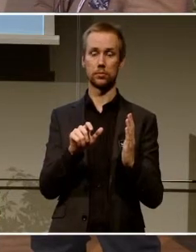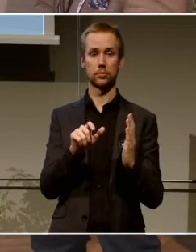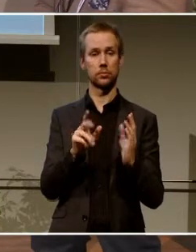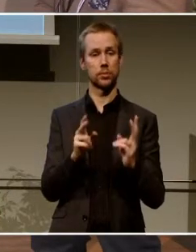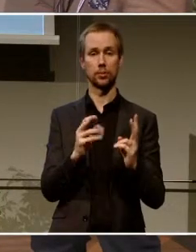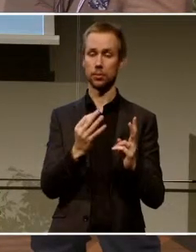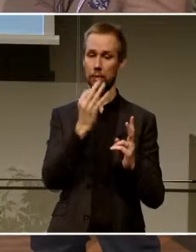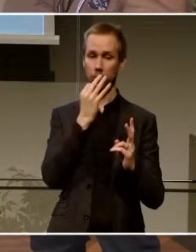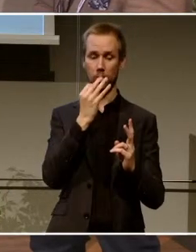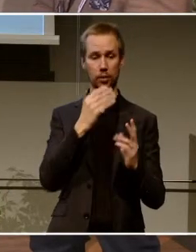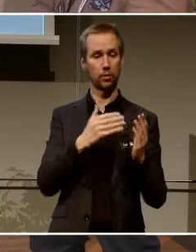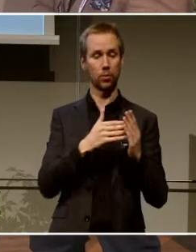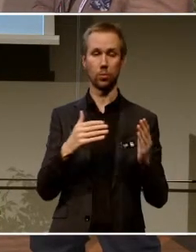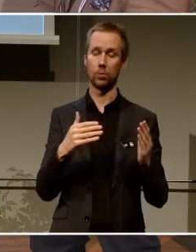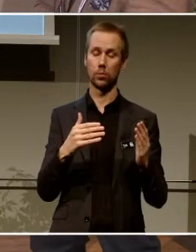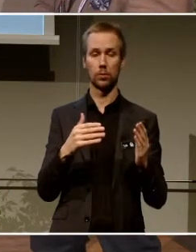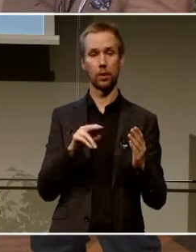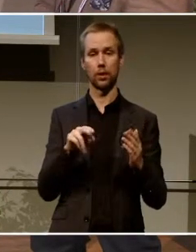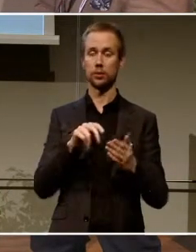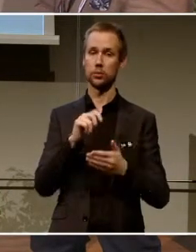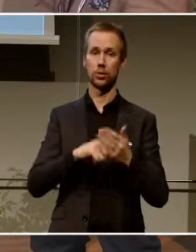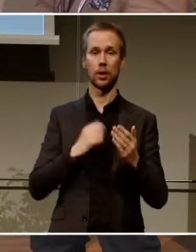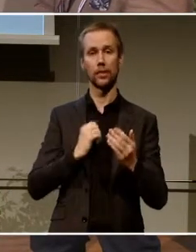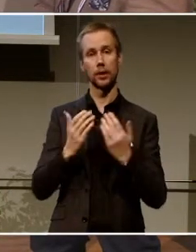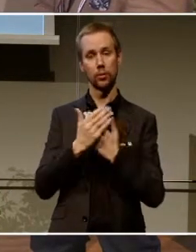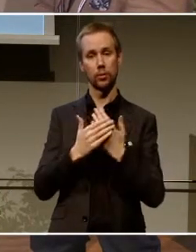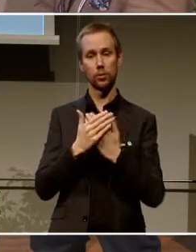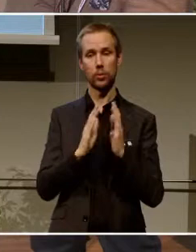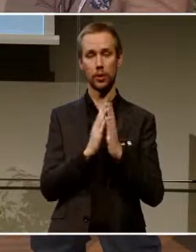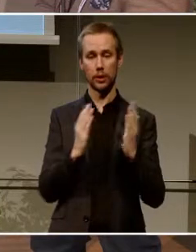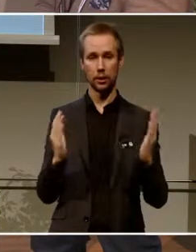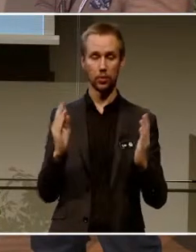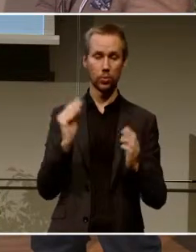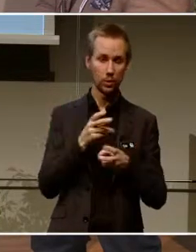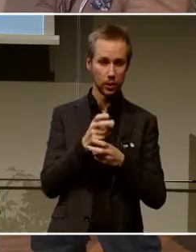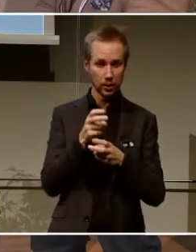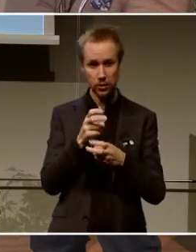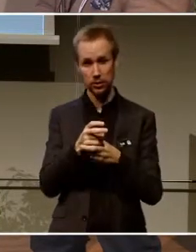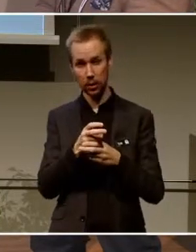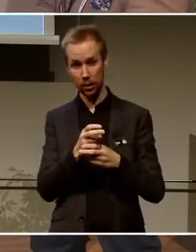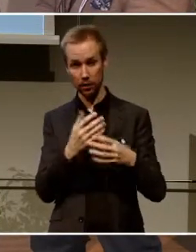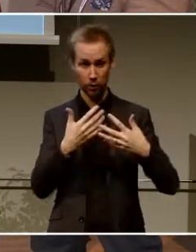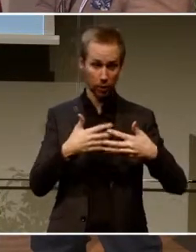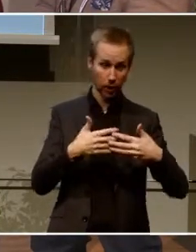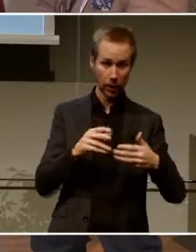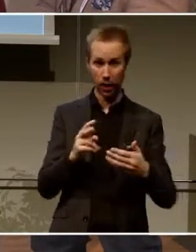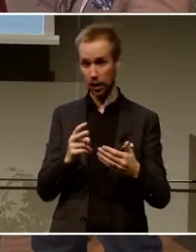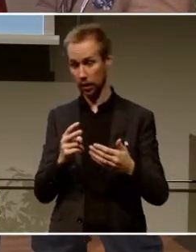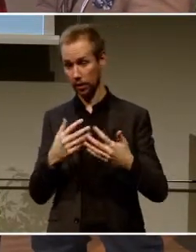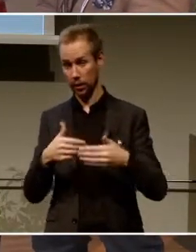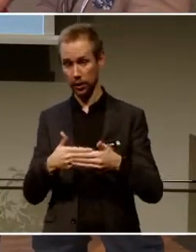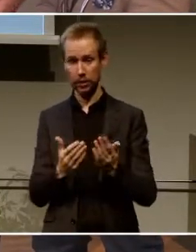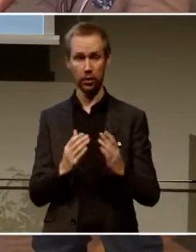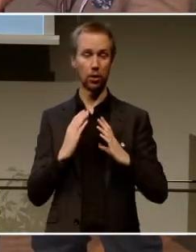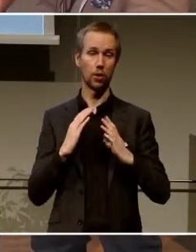kom in på biblioteken, så har de ju fått handskas med det på ett eller annat sätt, och det är trial and error. De har kanske inte riktigt haft så mycket någon manual